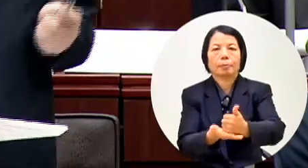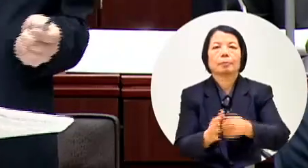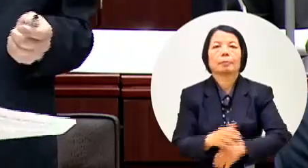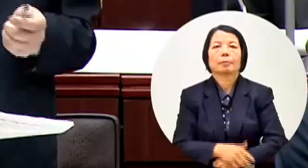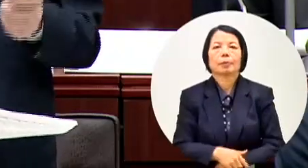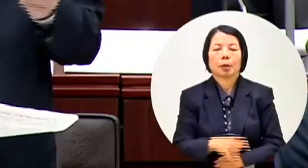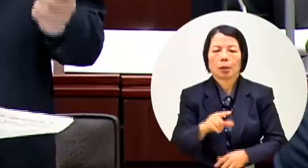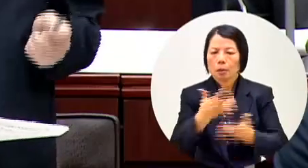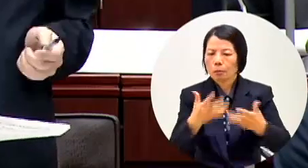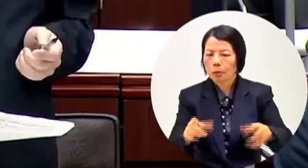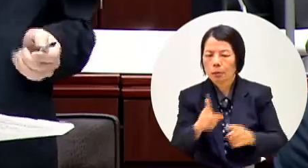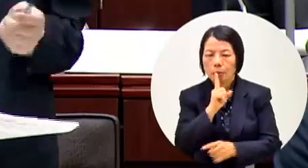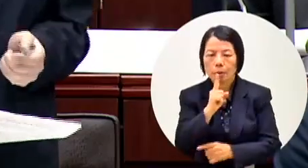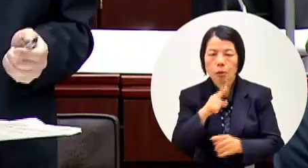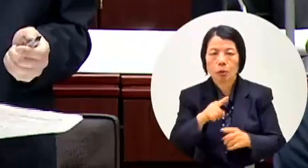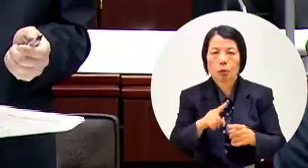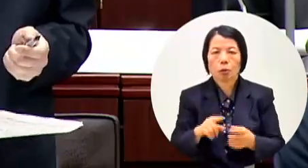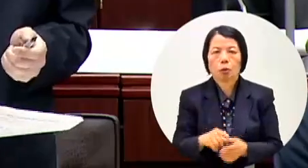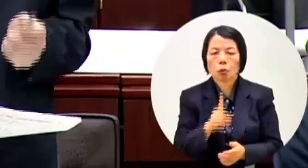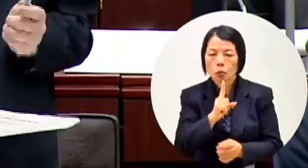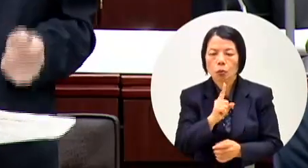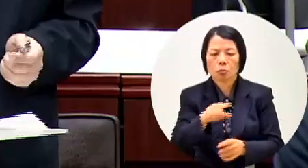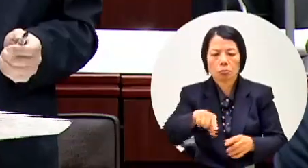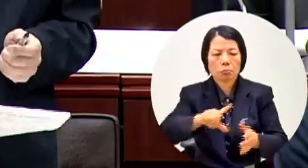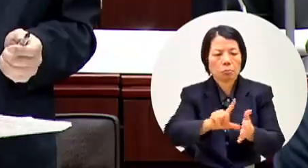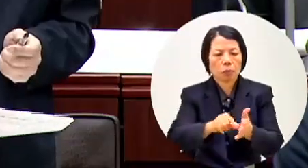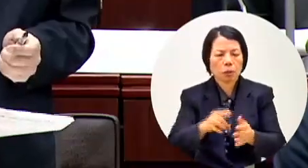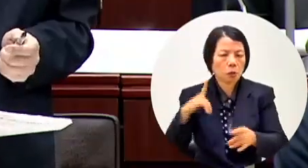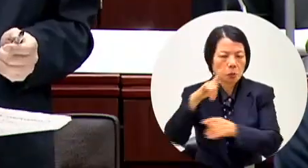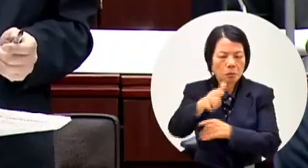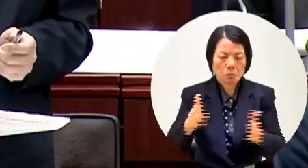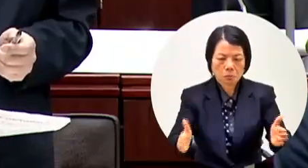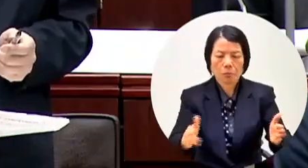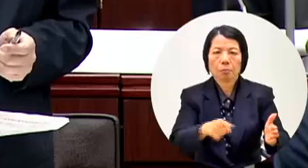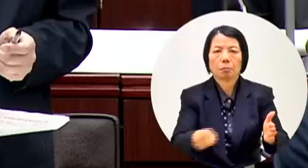很多人讲这段时间，其实